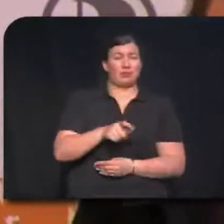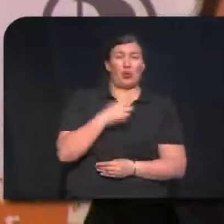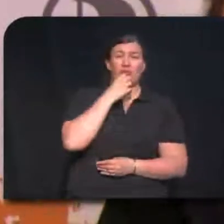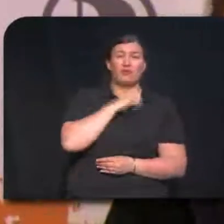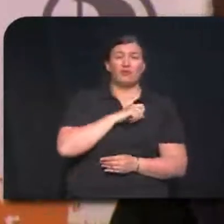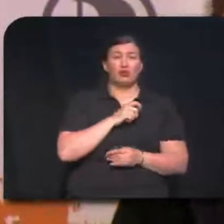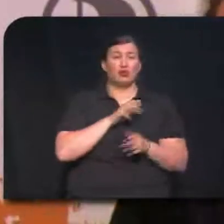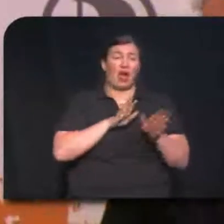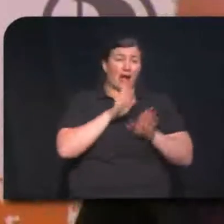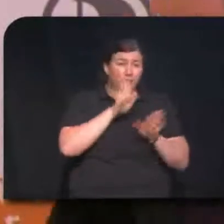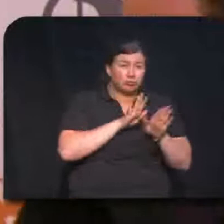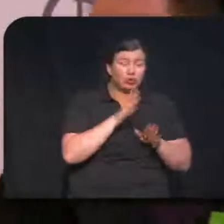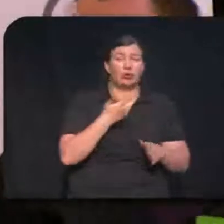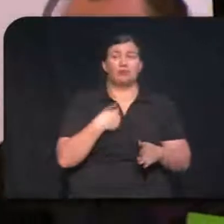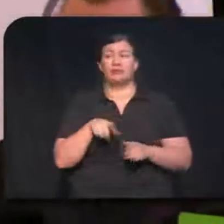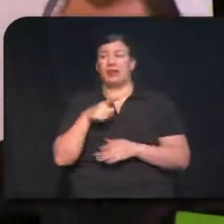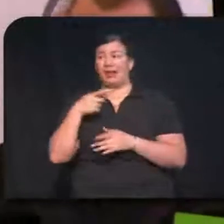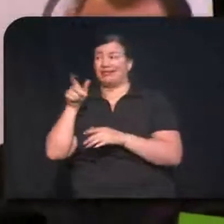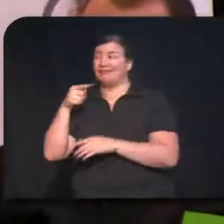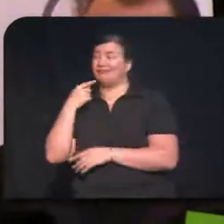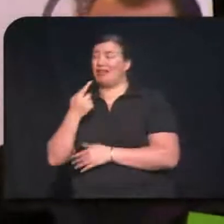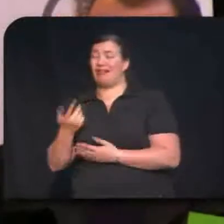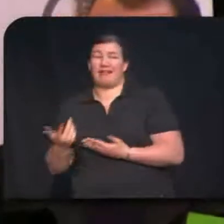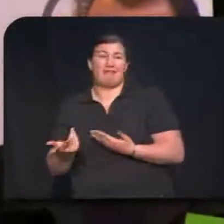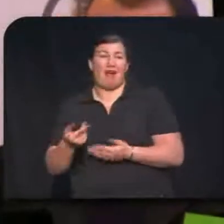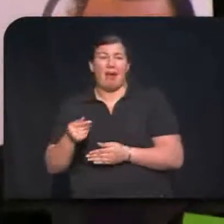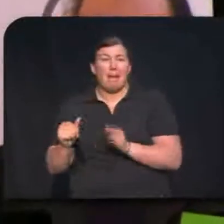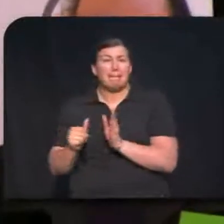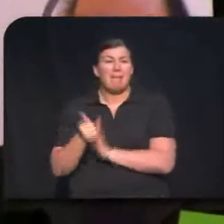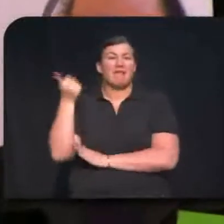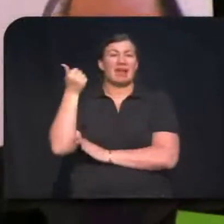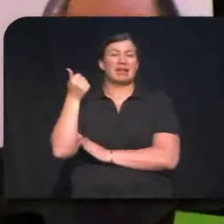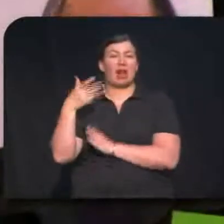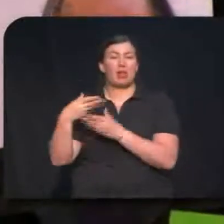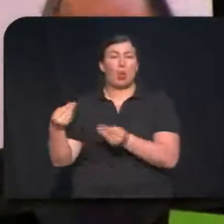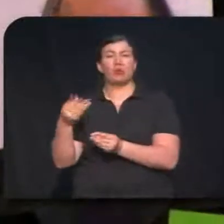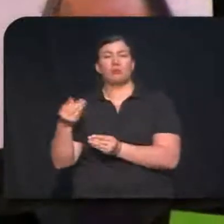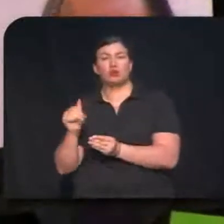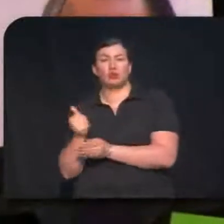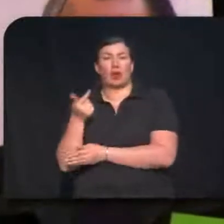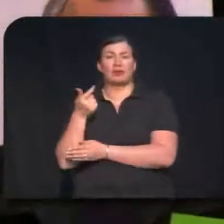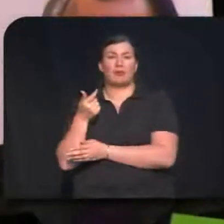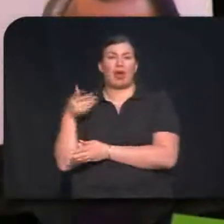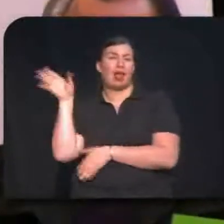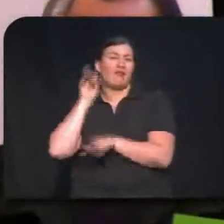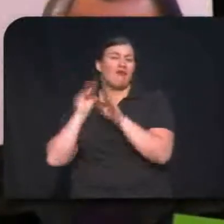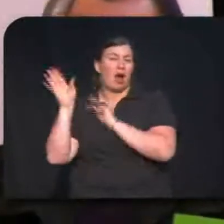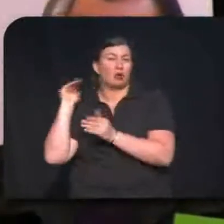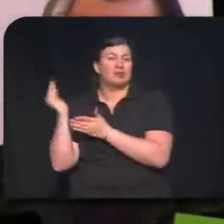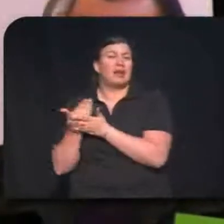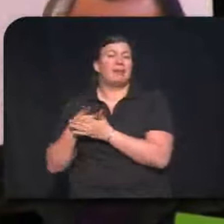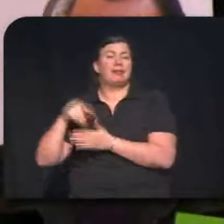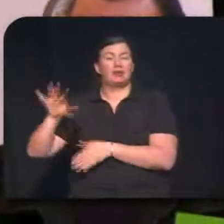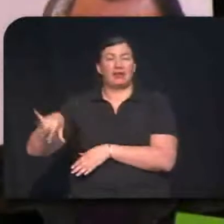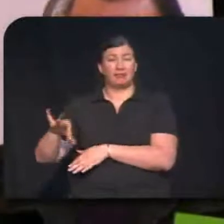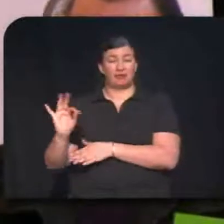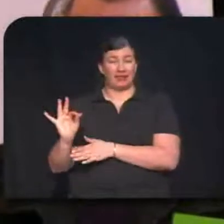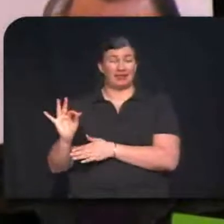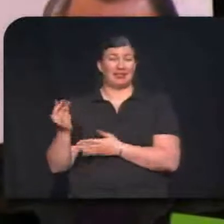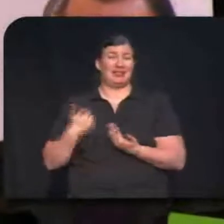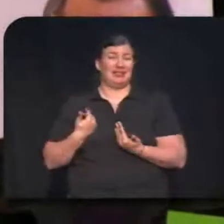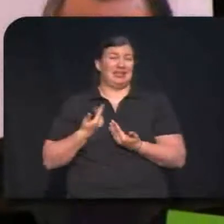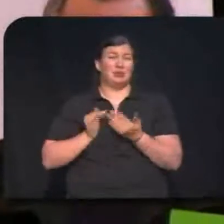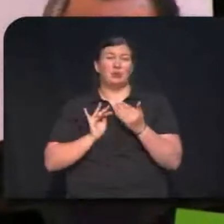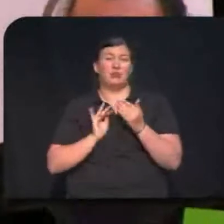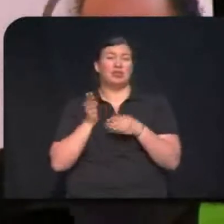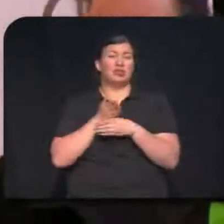annehmen können die anderen sagen wir müssen diese verrückte perfekte Lösung erstmal durch Erfahrung finden wir machen das hier mit einer Übergangslösung